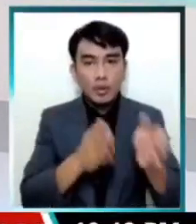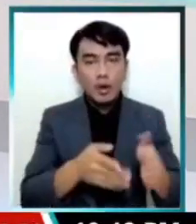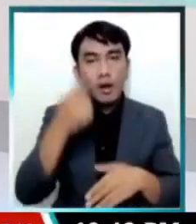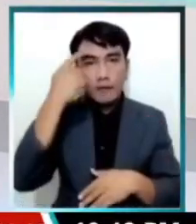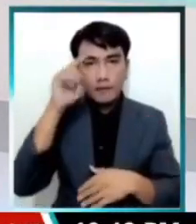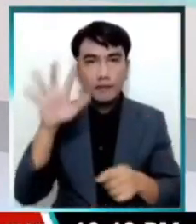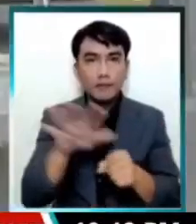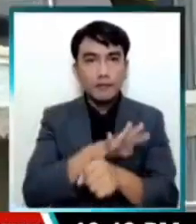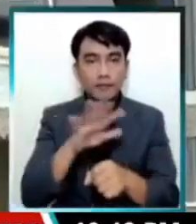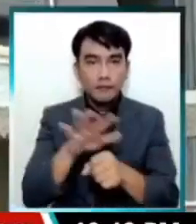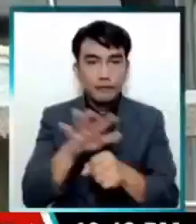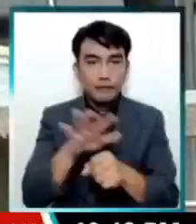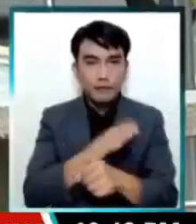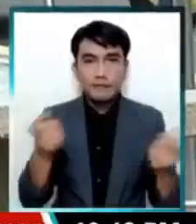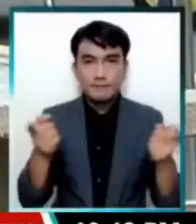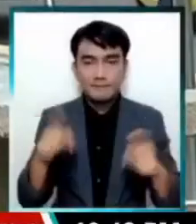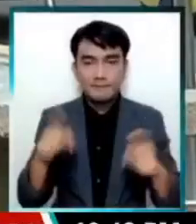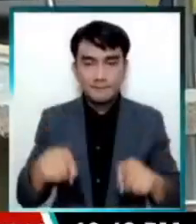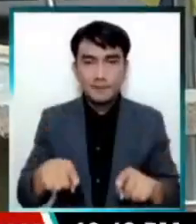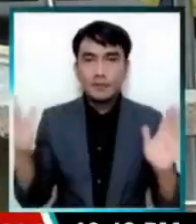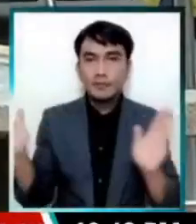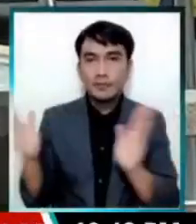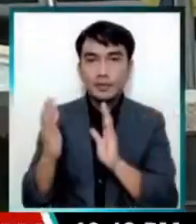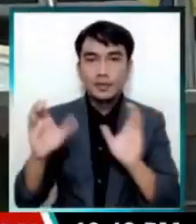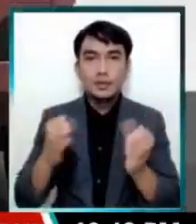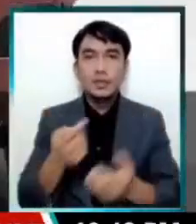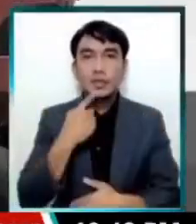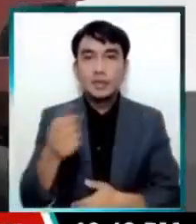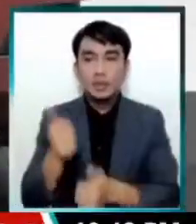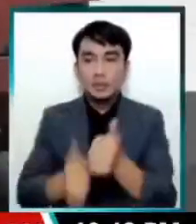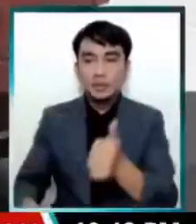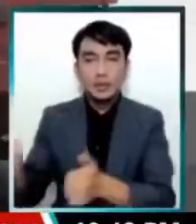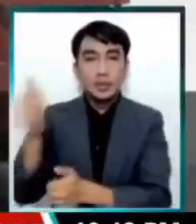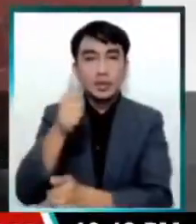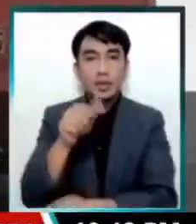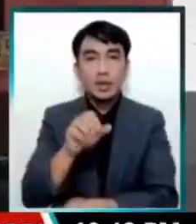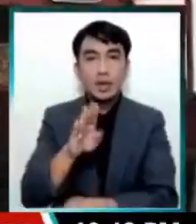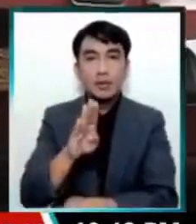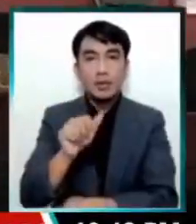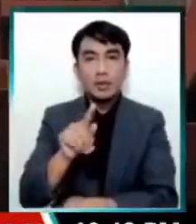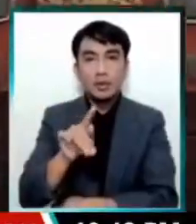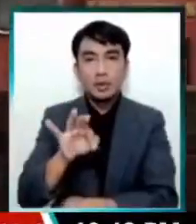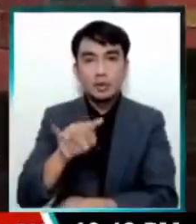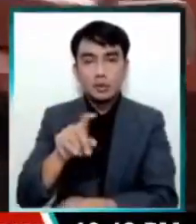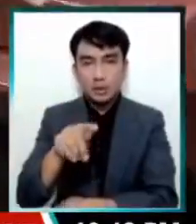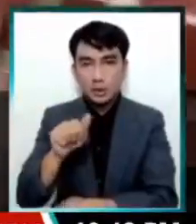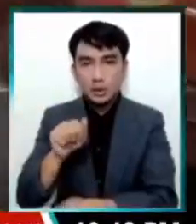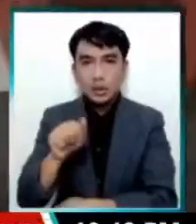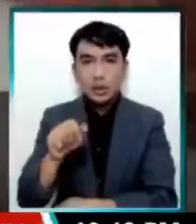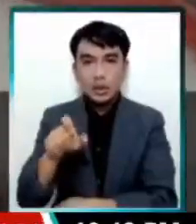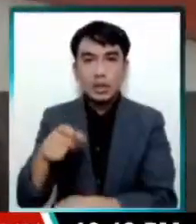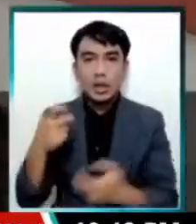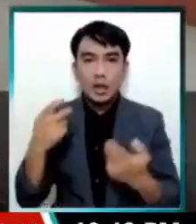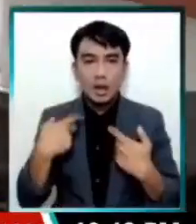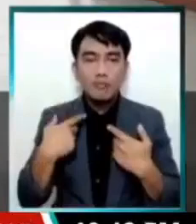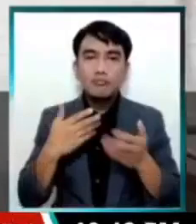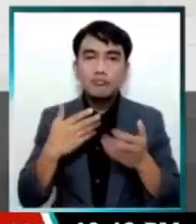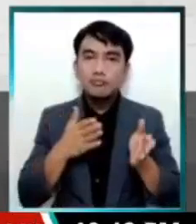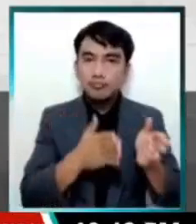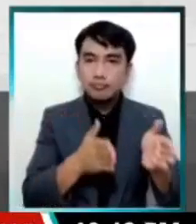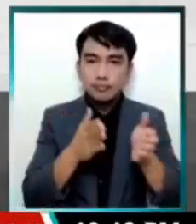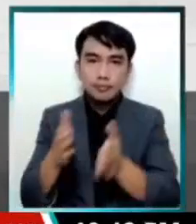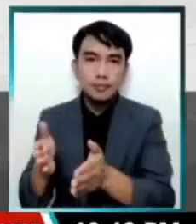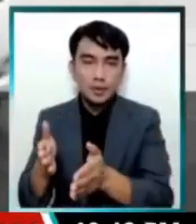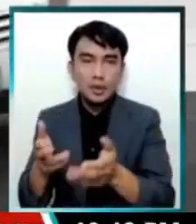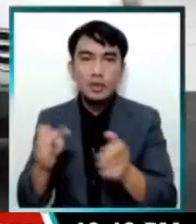face-to-face classes. Ayon kay Secretary Jaime Bautista, napag-usapan ng fleet rationalization para raw ma-maximize